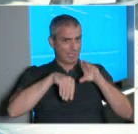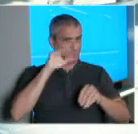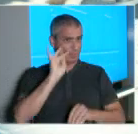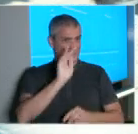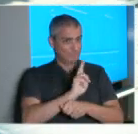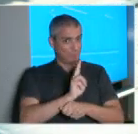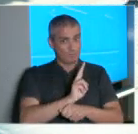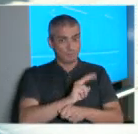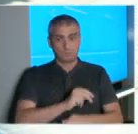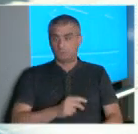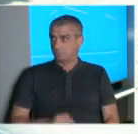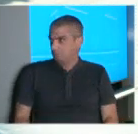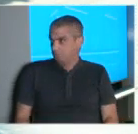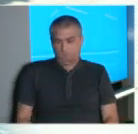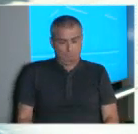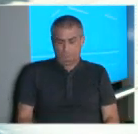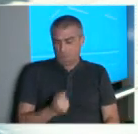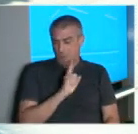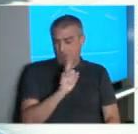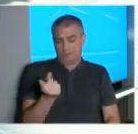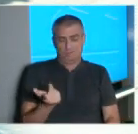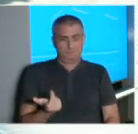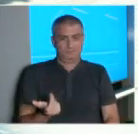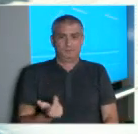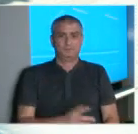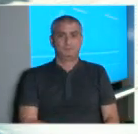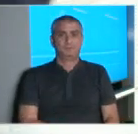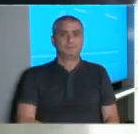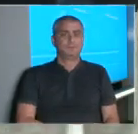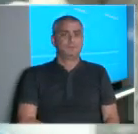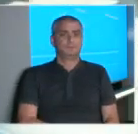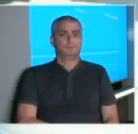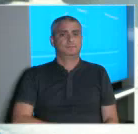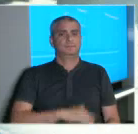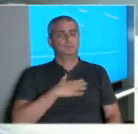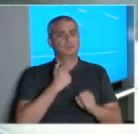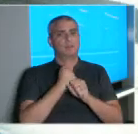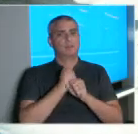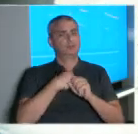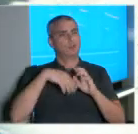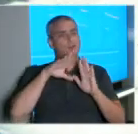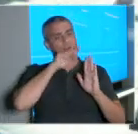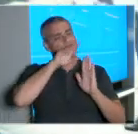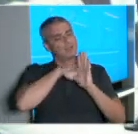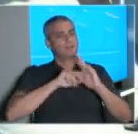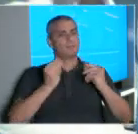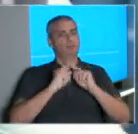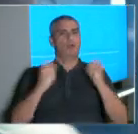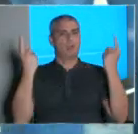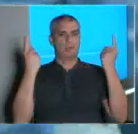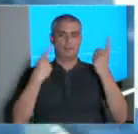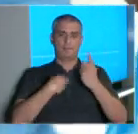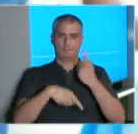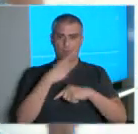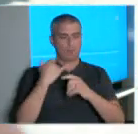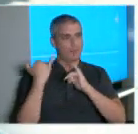זיופים? ממש לא, כי רוצים לעשות סדר יום אחר מאשר